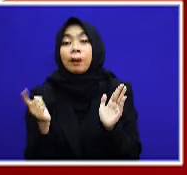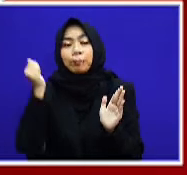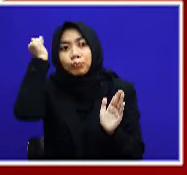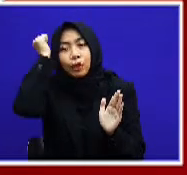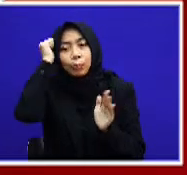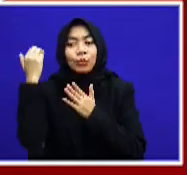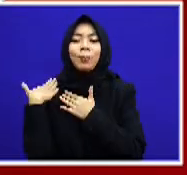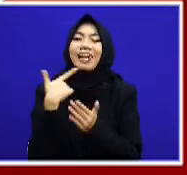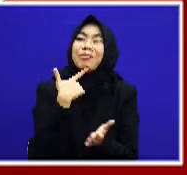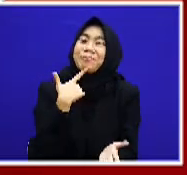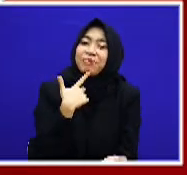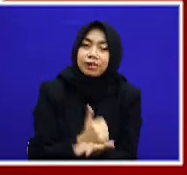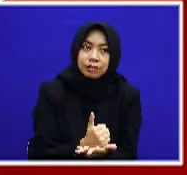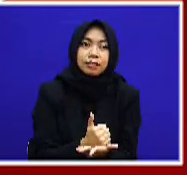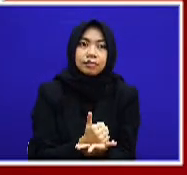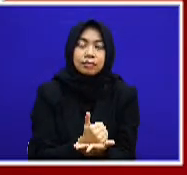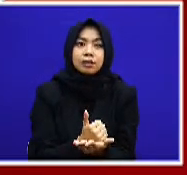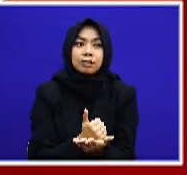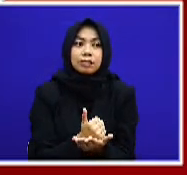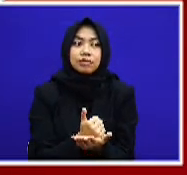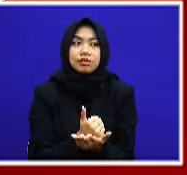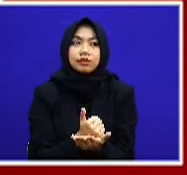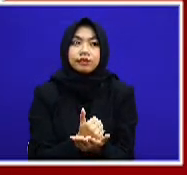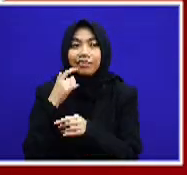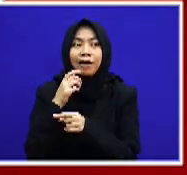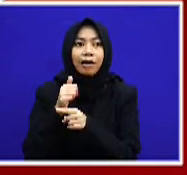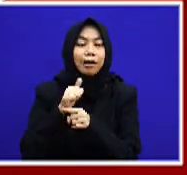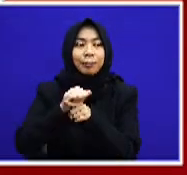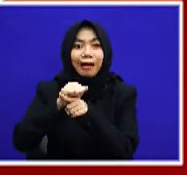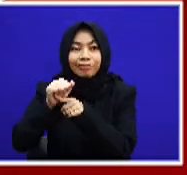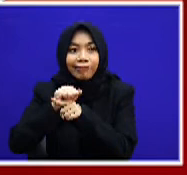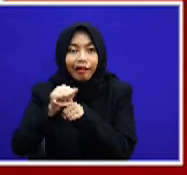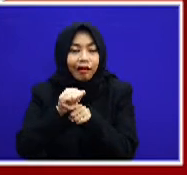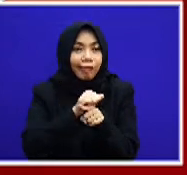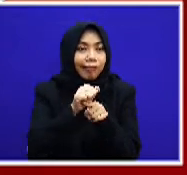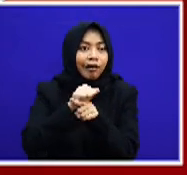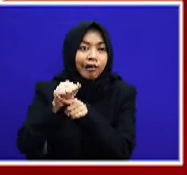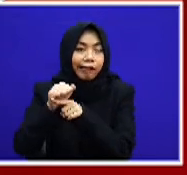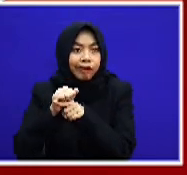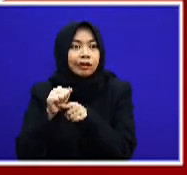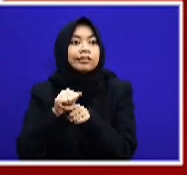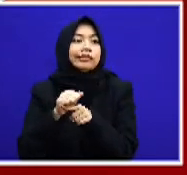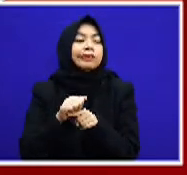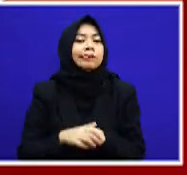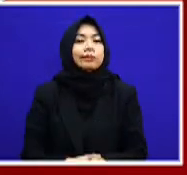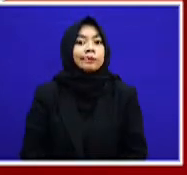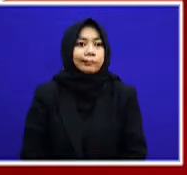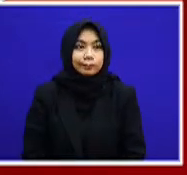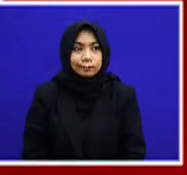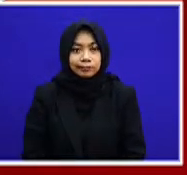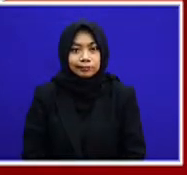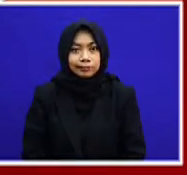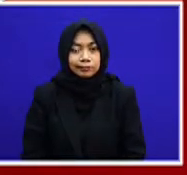di setiap rumah tangga, dalam menjaga disiplin dalam hal prokes. Jadi pendekatan kami memang seperti itu, Mbak. Jadi kita